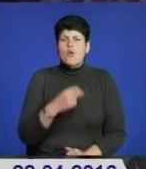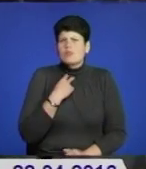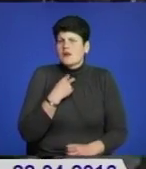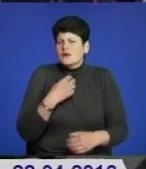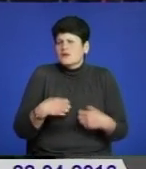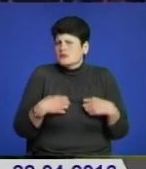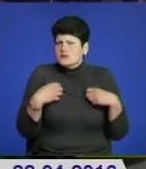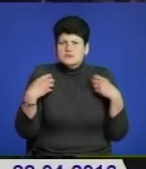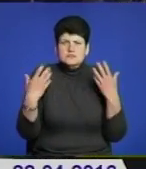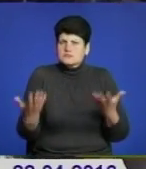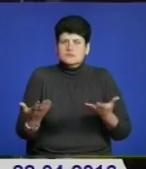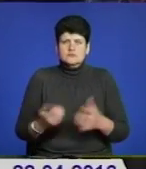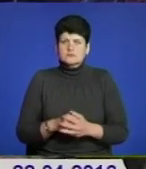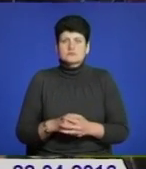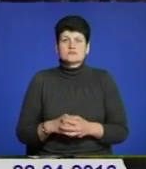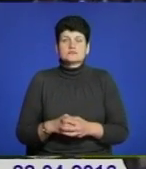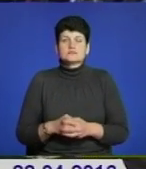ні.